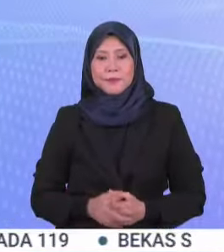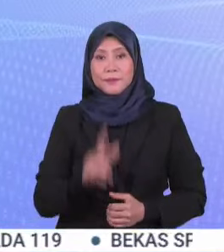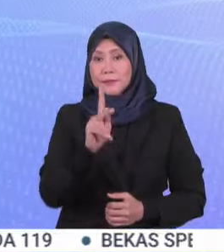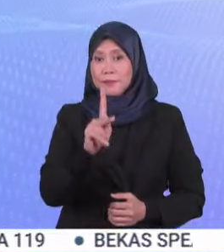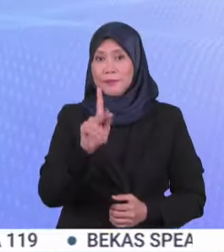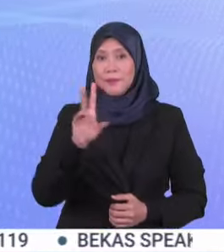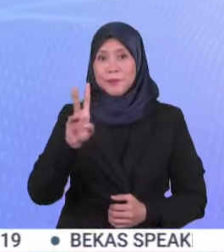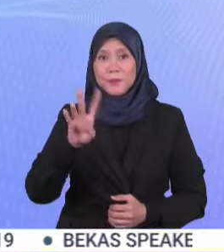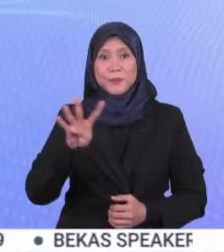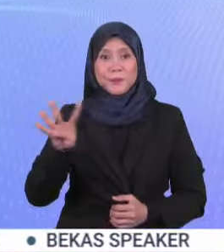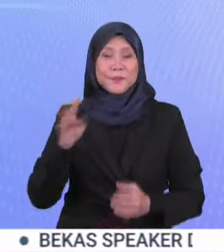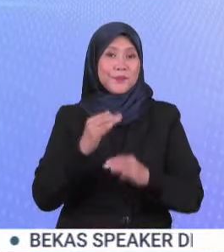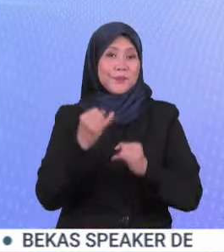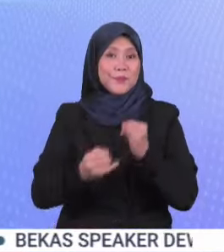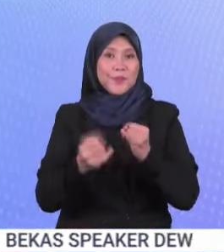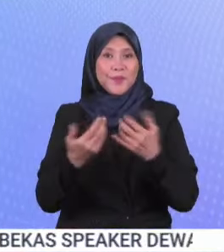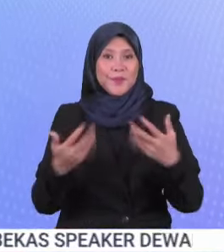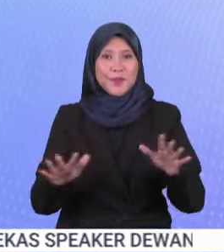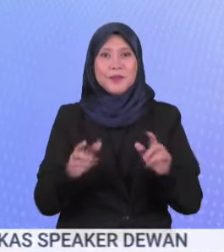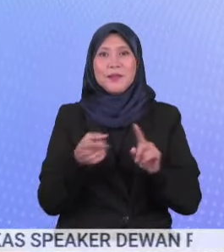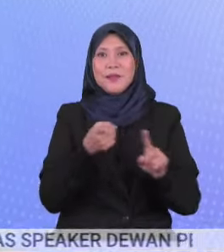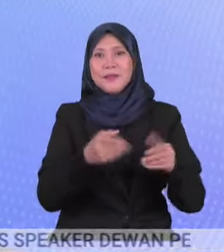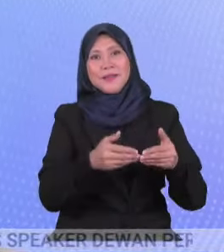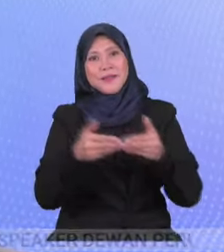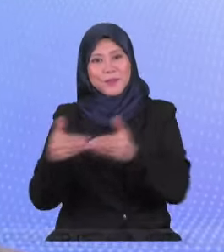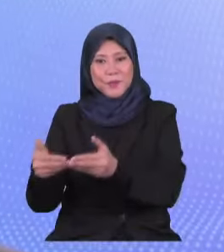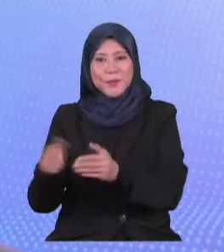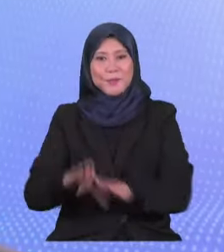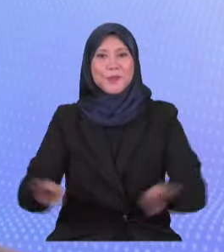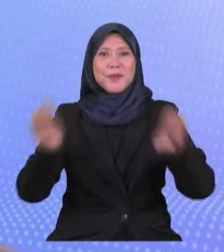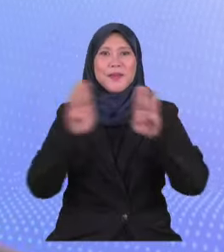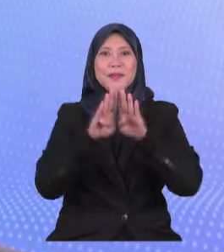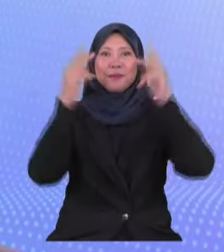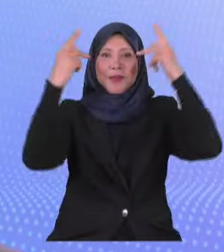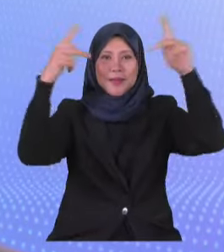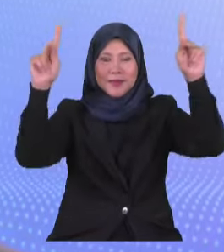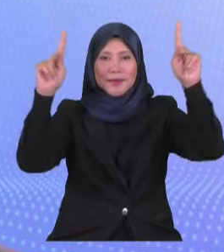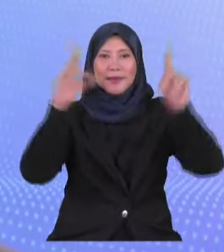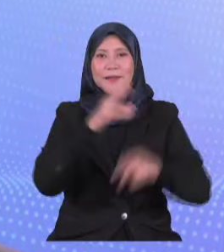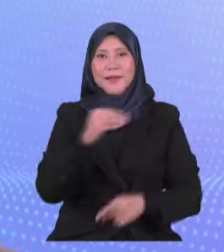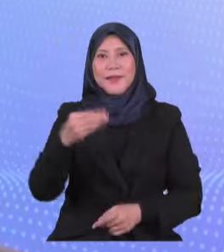Kanta 744 berakhir di sini. Ikuti berita perdana bersama Faris Izzat